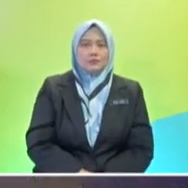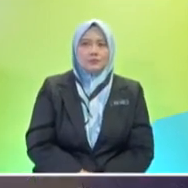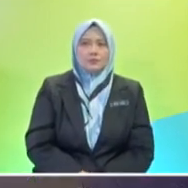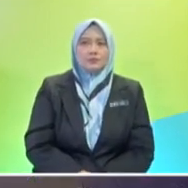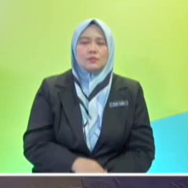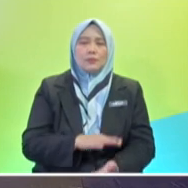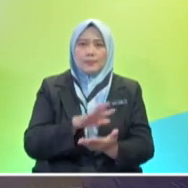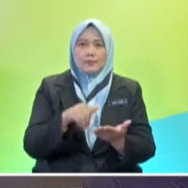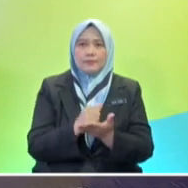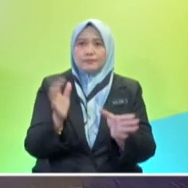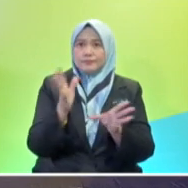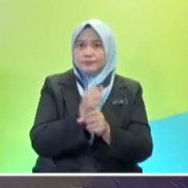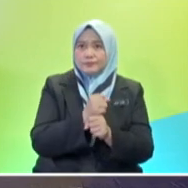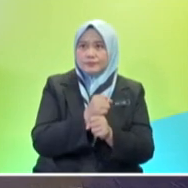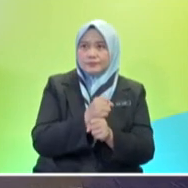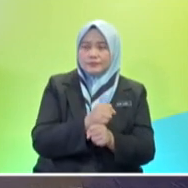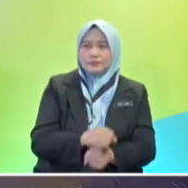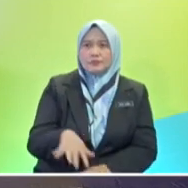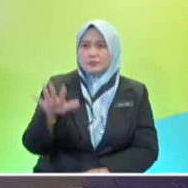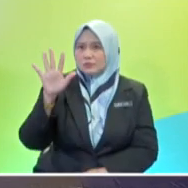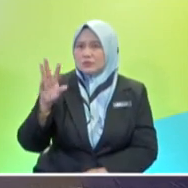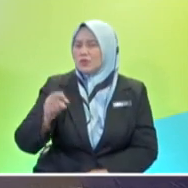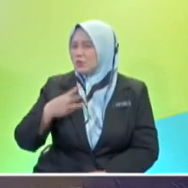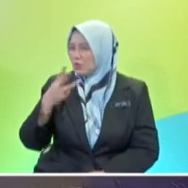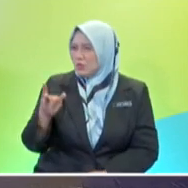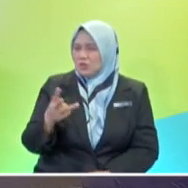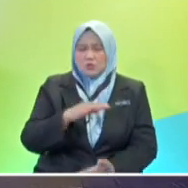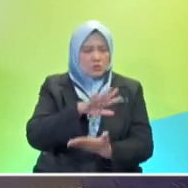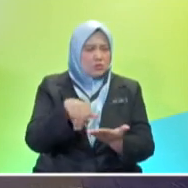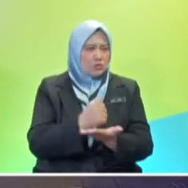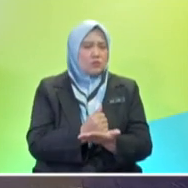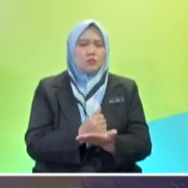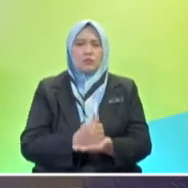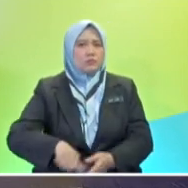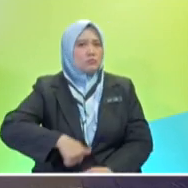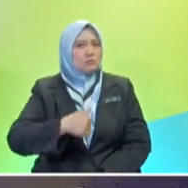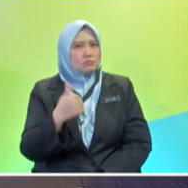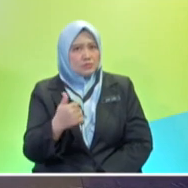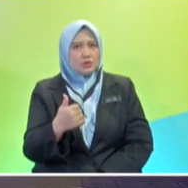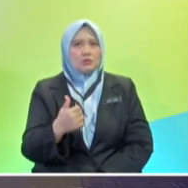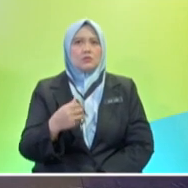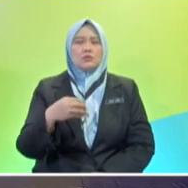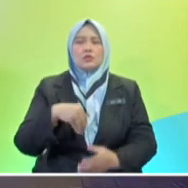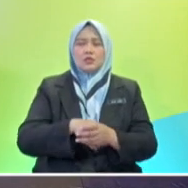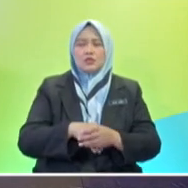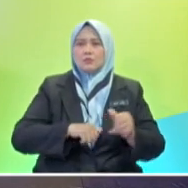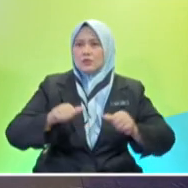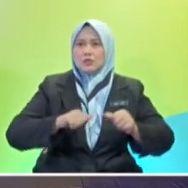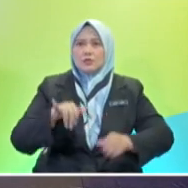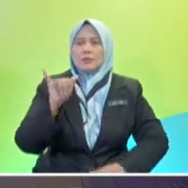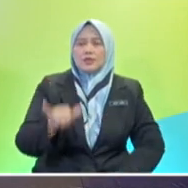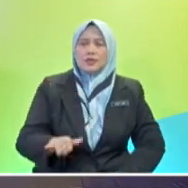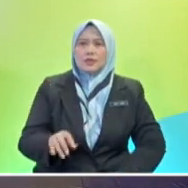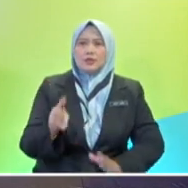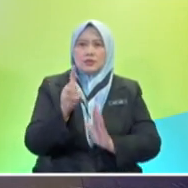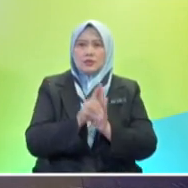secara keseluruhannya 5 buah ya cikgu untuk mereka. Mereka hebat sangat dalam semua aktiviti yang kita laksanakan hari